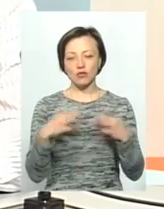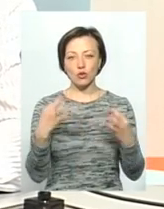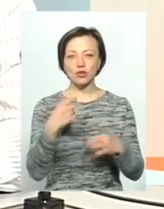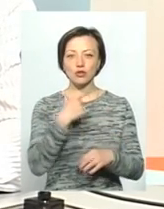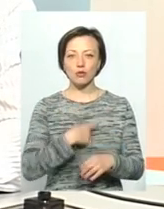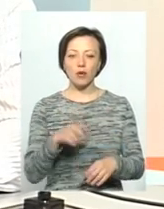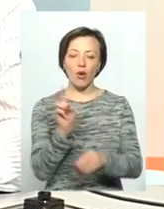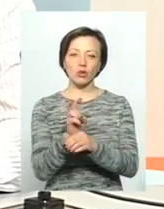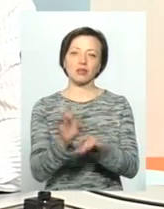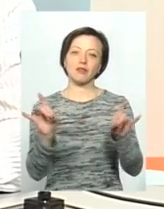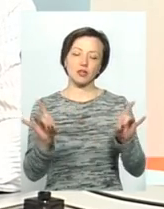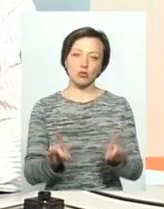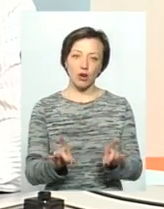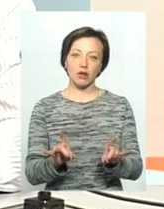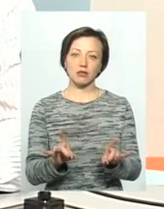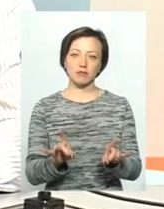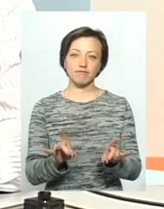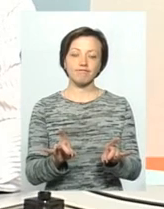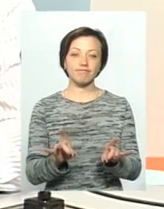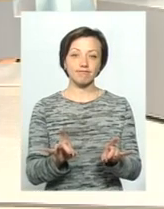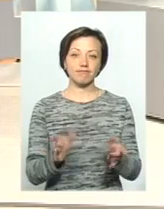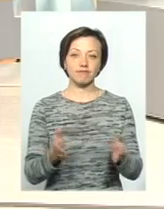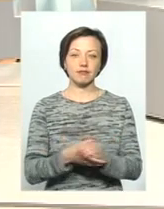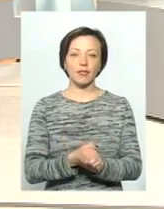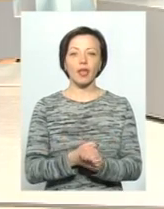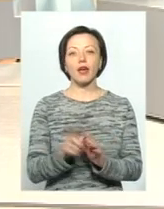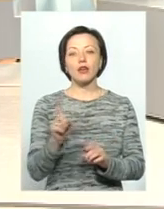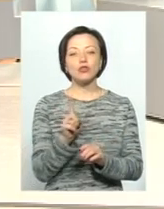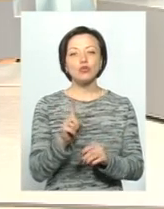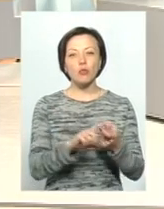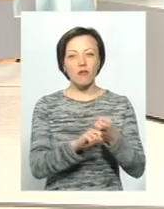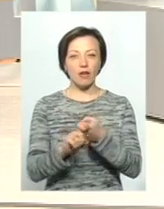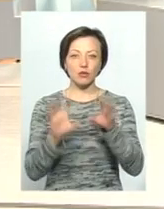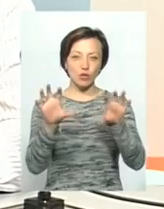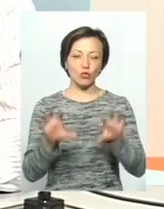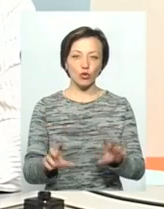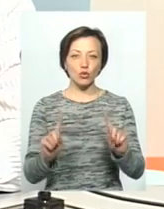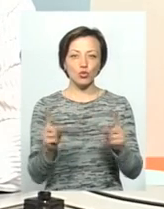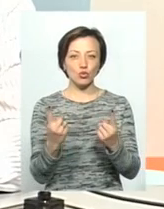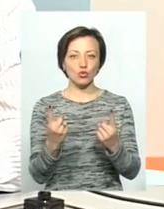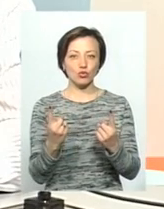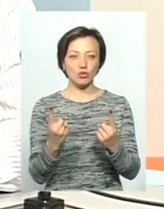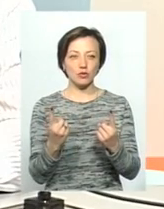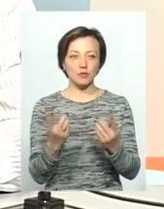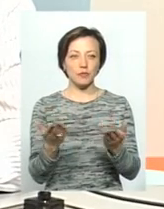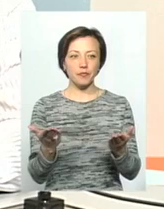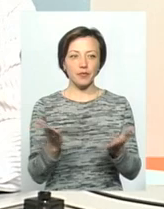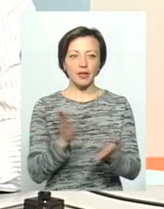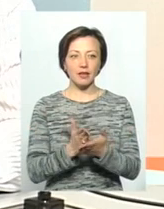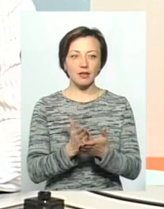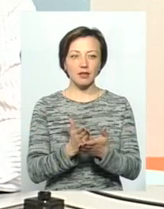ходити в ресторани, то оцей момент. Що касається законодавства, дуже, ну, я